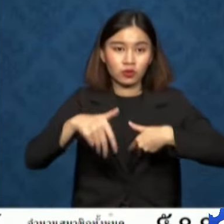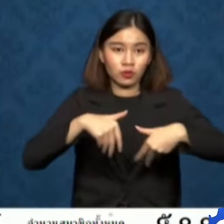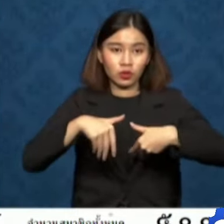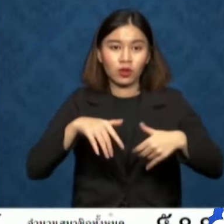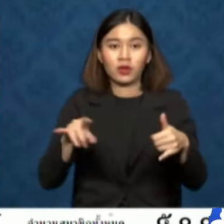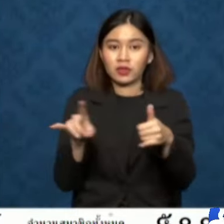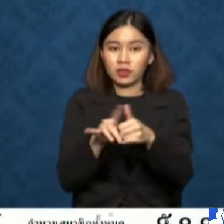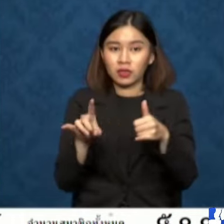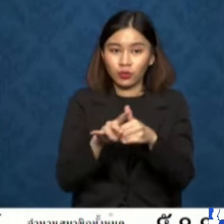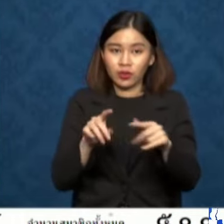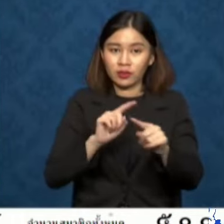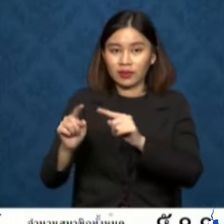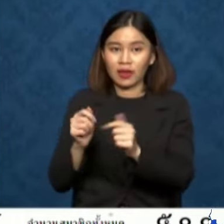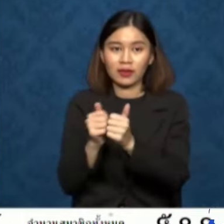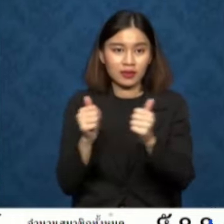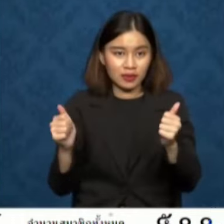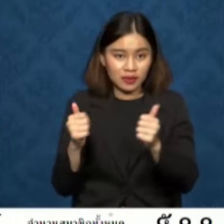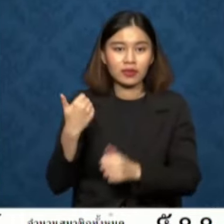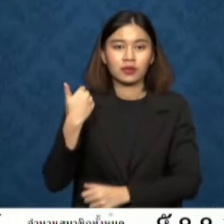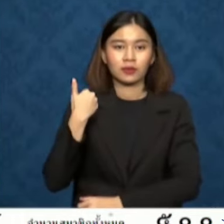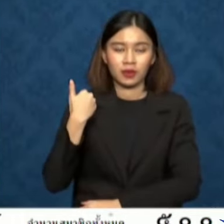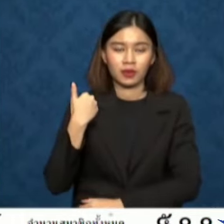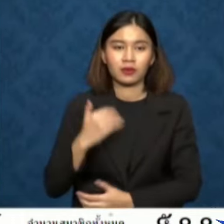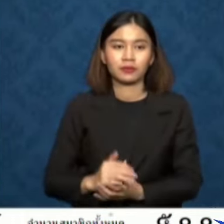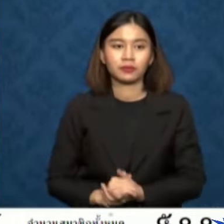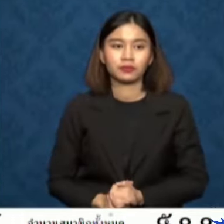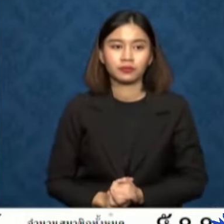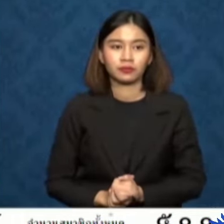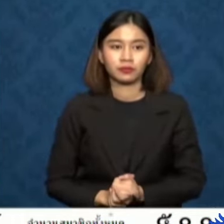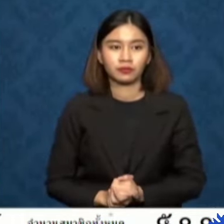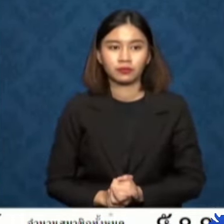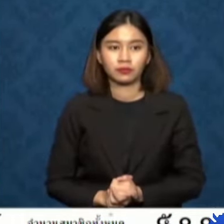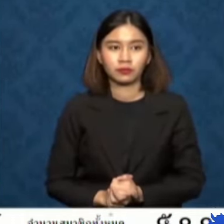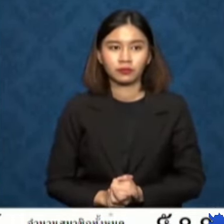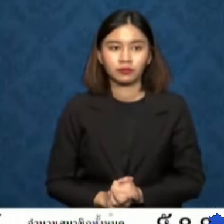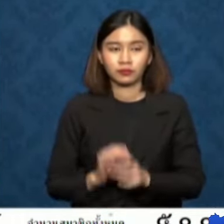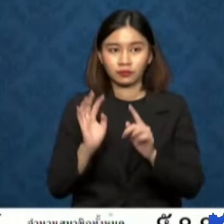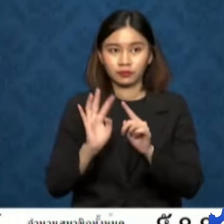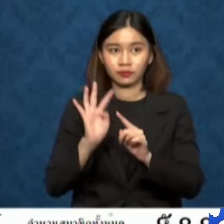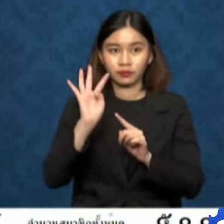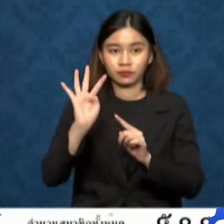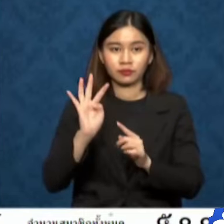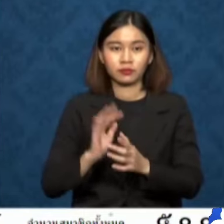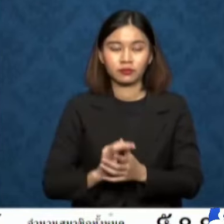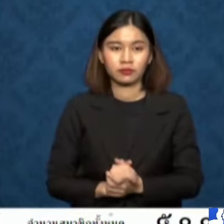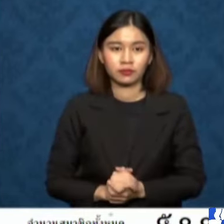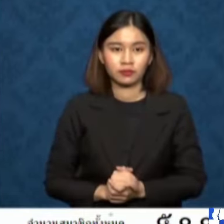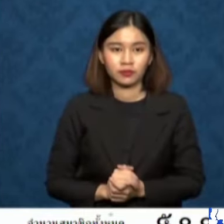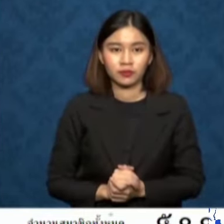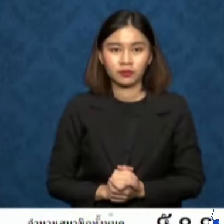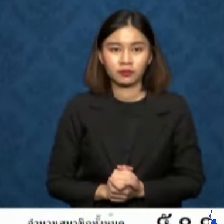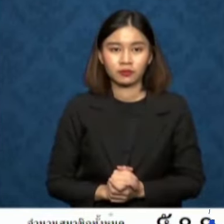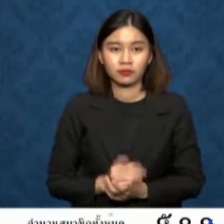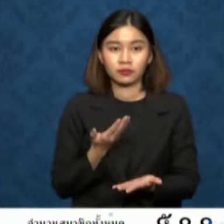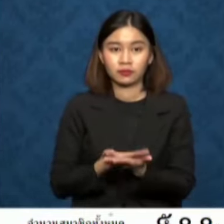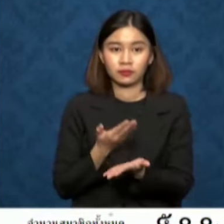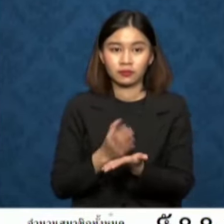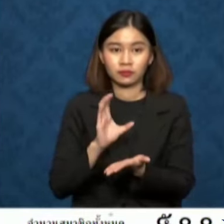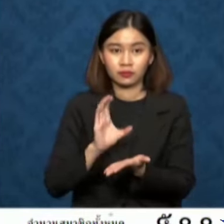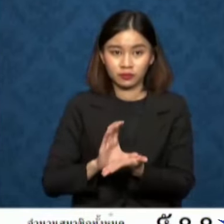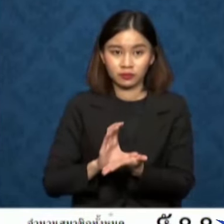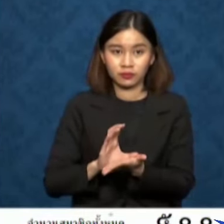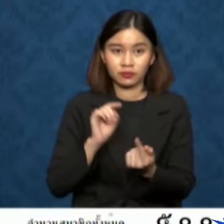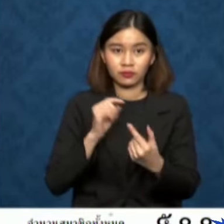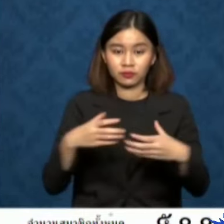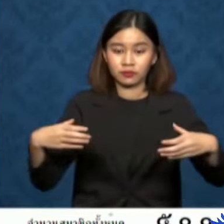คุณภาพชีวิตที่ดีก็จะเกิดขึ้นตามมาเองโดยอัตโนมัติเรื่องที่ 4ครับเรื่องงบประมาณของแต่ละ